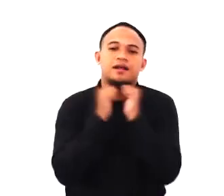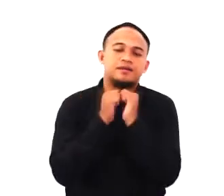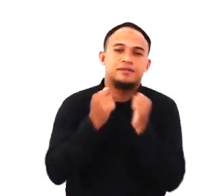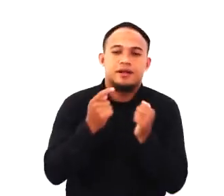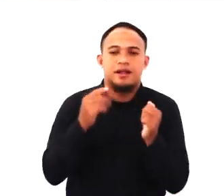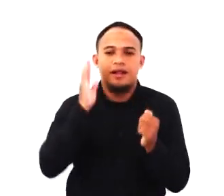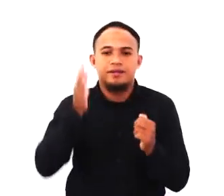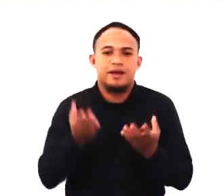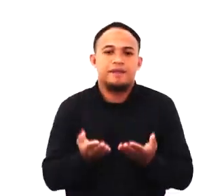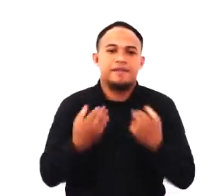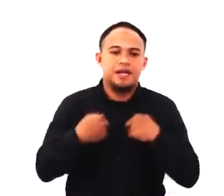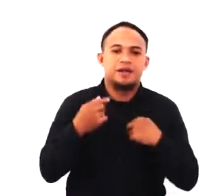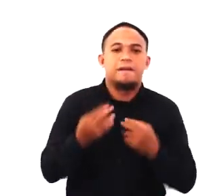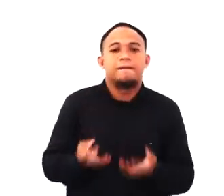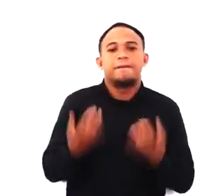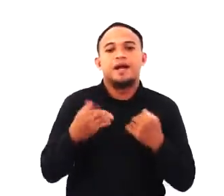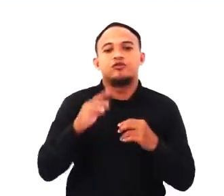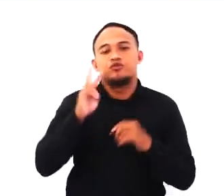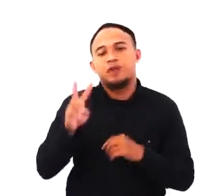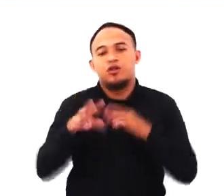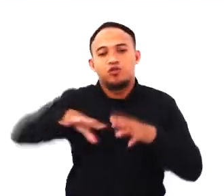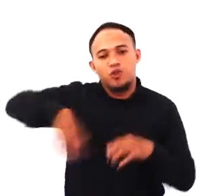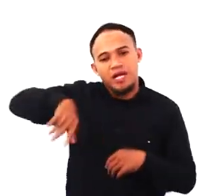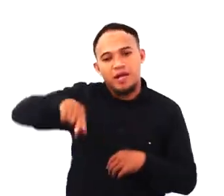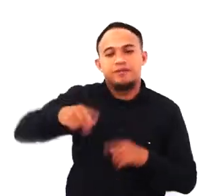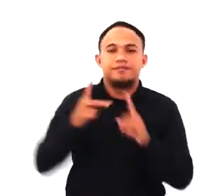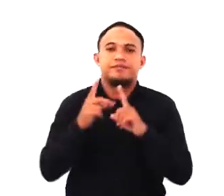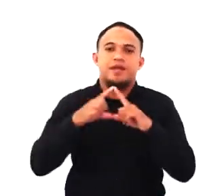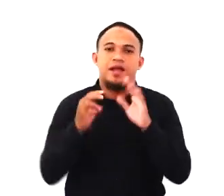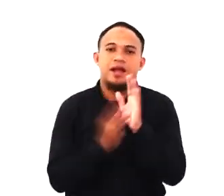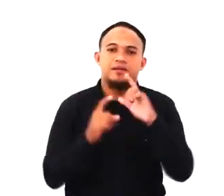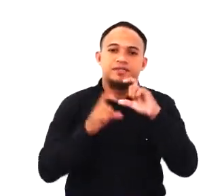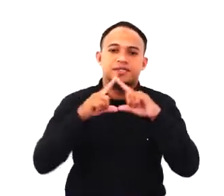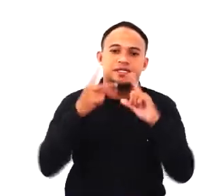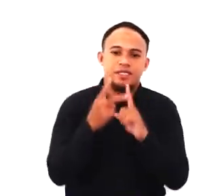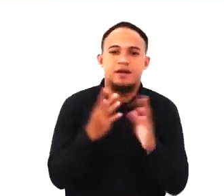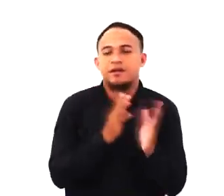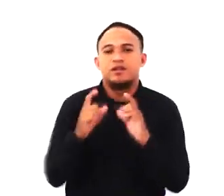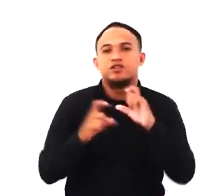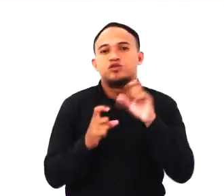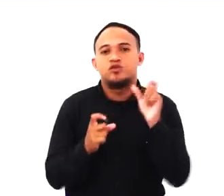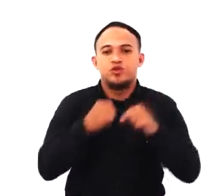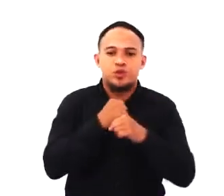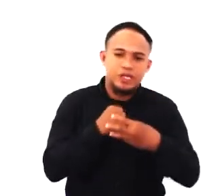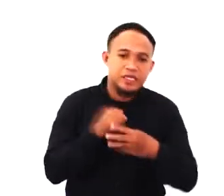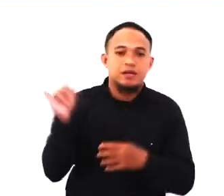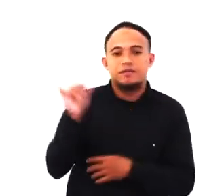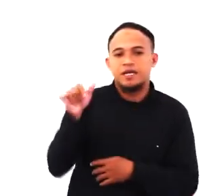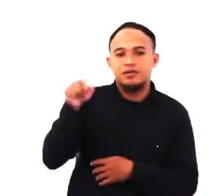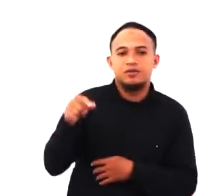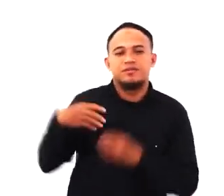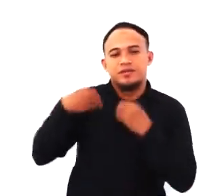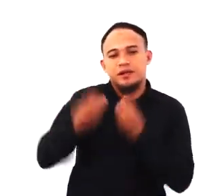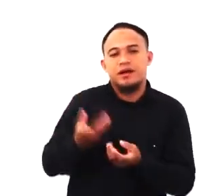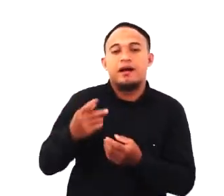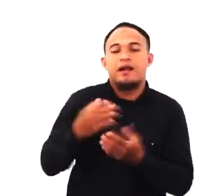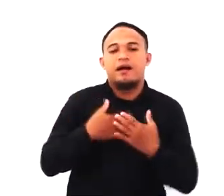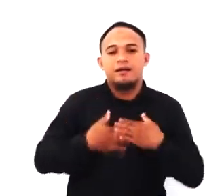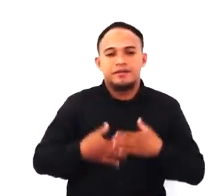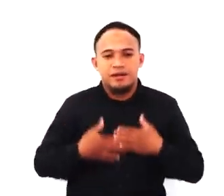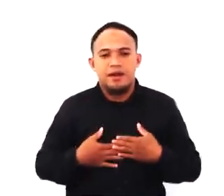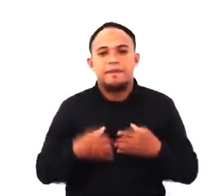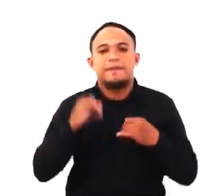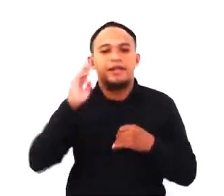berjanji akan kembali membangun rumah keluarga Hamsiah Sugeh seperti sedia kala. Rusli merasa